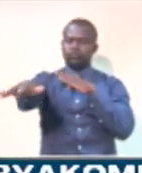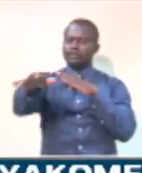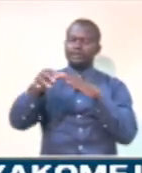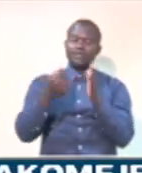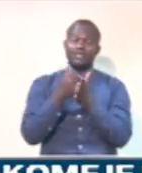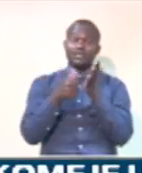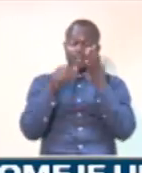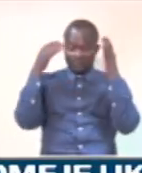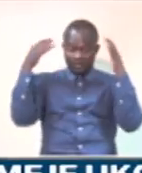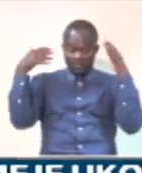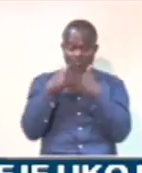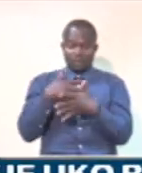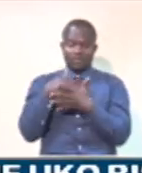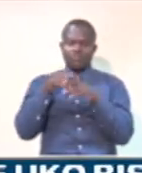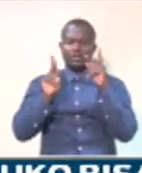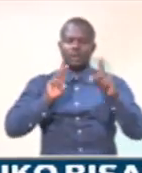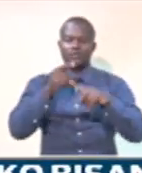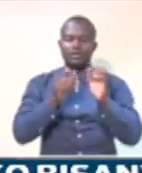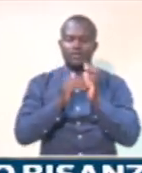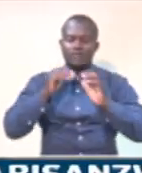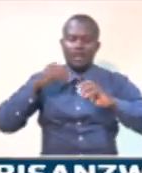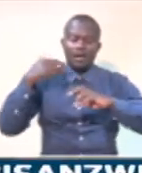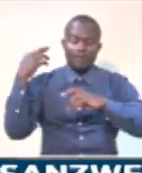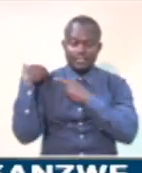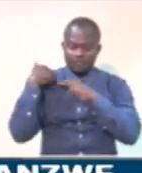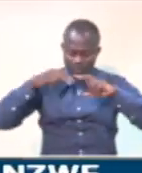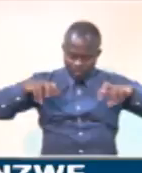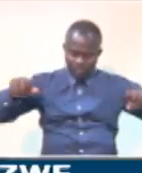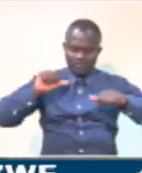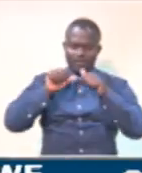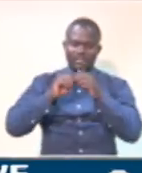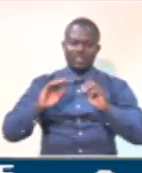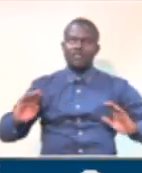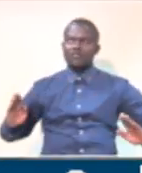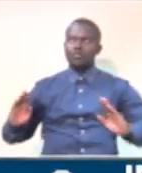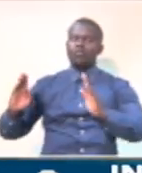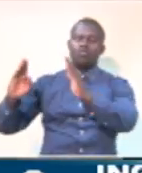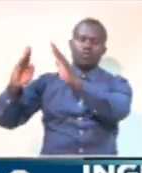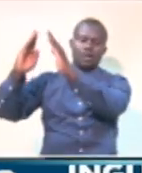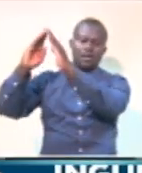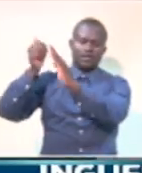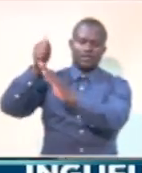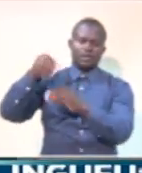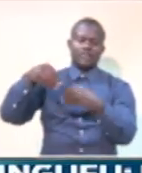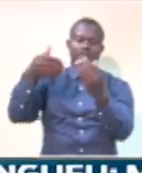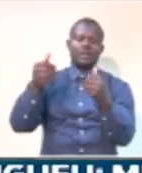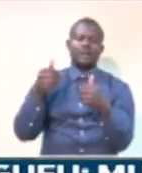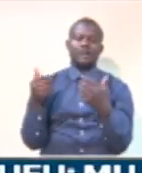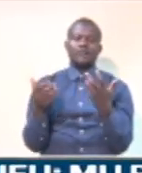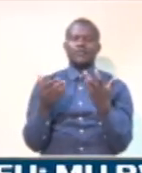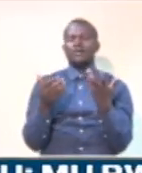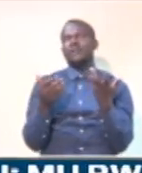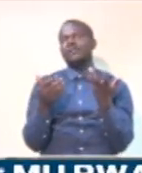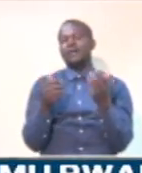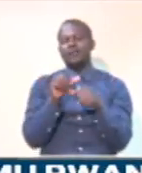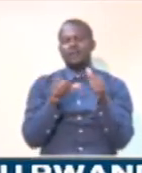ariko abashinzwe ibyo gupima ibijyanye n'ibirunga nibo bagomba gutanga icyo navuga ngo ni